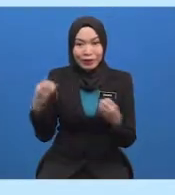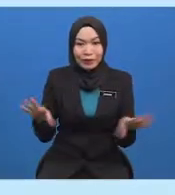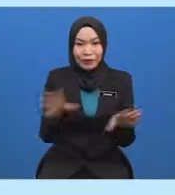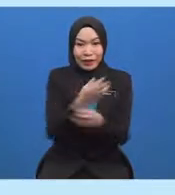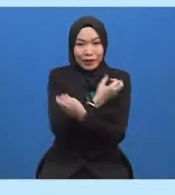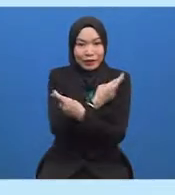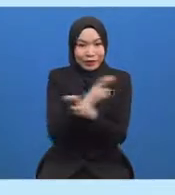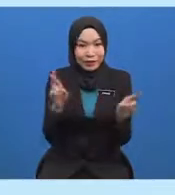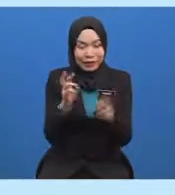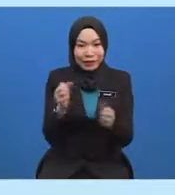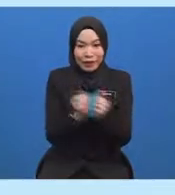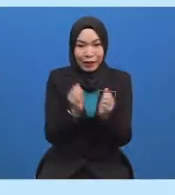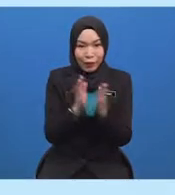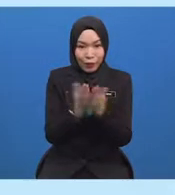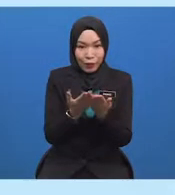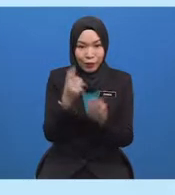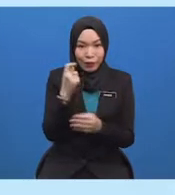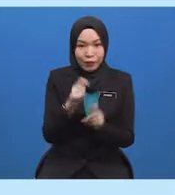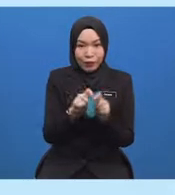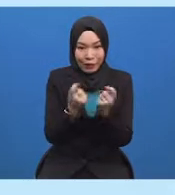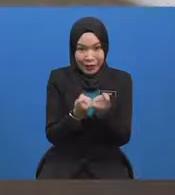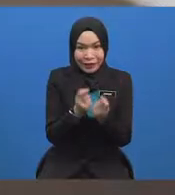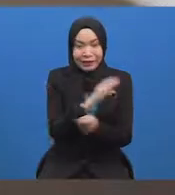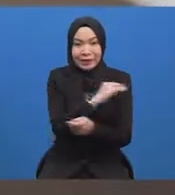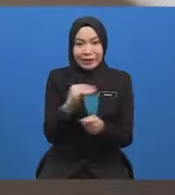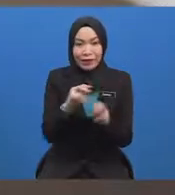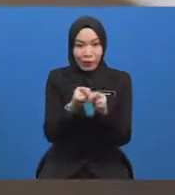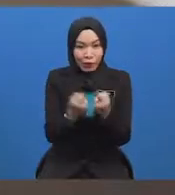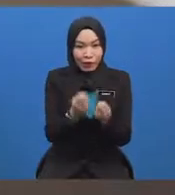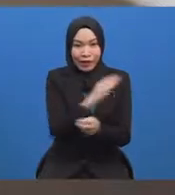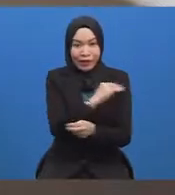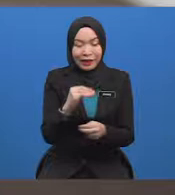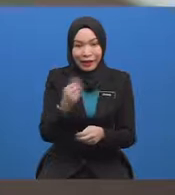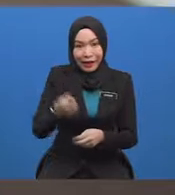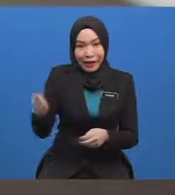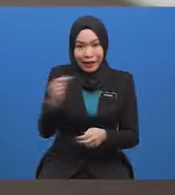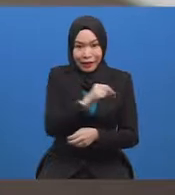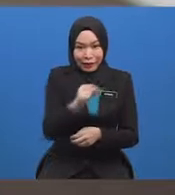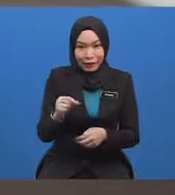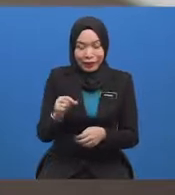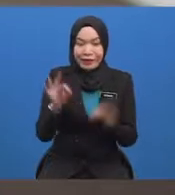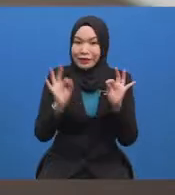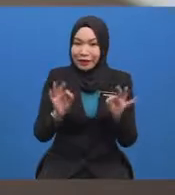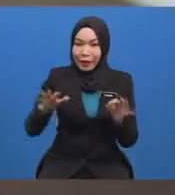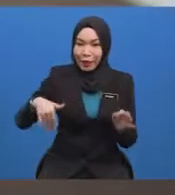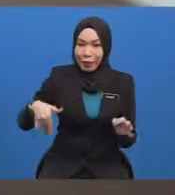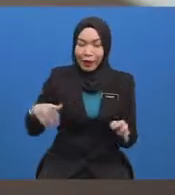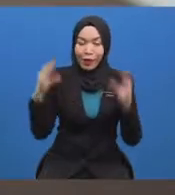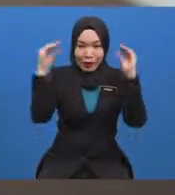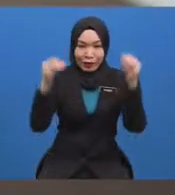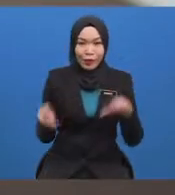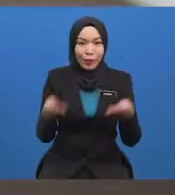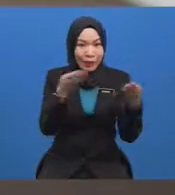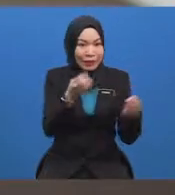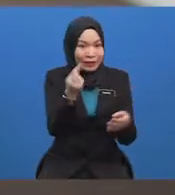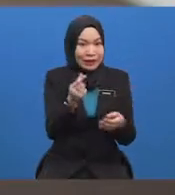buku nota dan alat tulis sekiranya belum cek gu berikan sedikit masa untuk